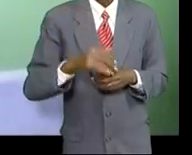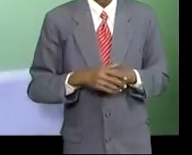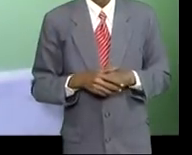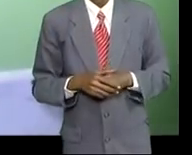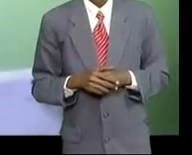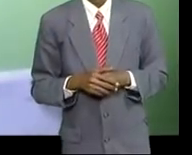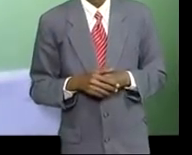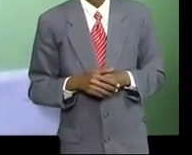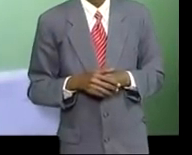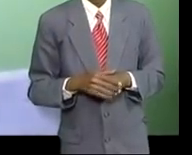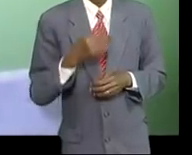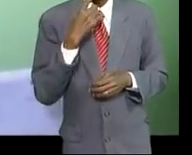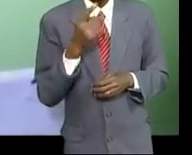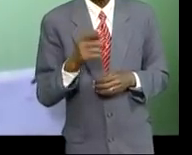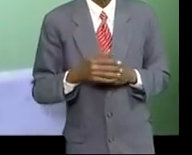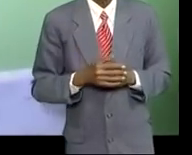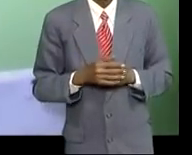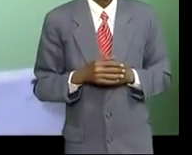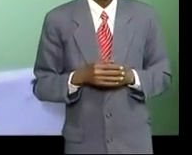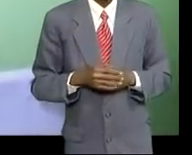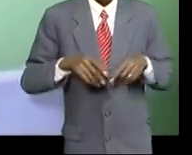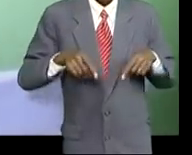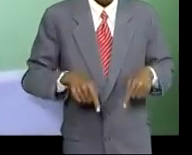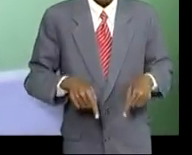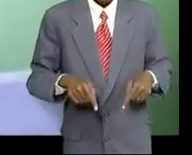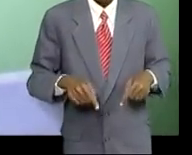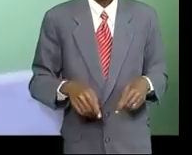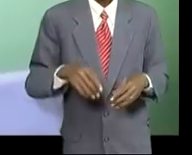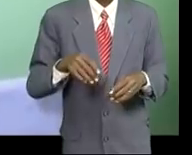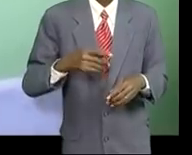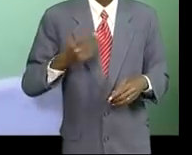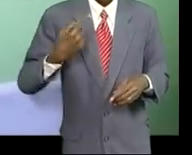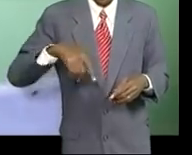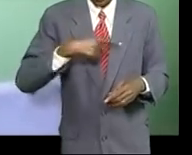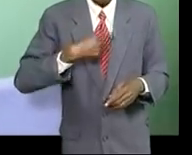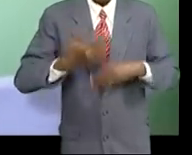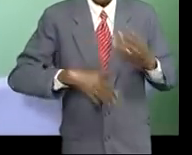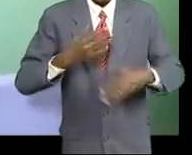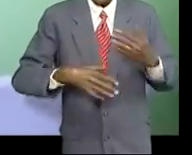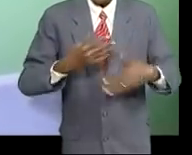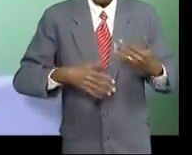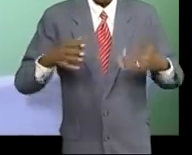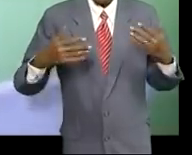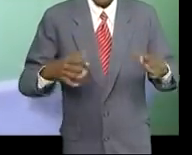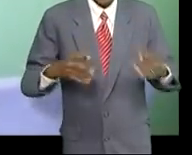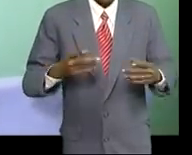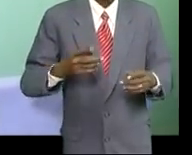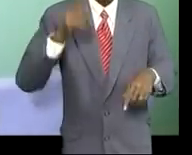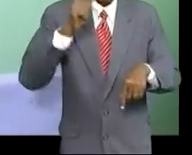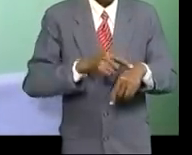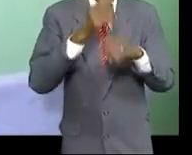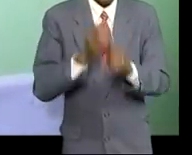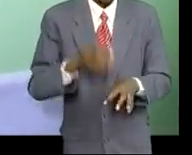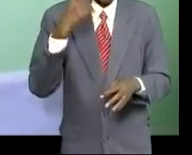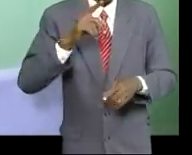du Sud-Ubangi est riche au niveau du minerai, mais maintenant, au niveau de l'exploitation, il n'y a pas encore une exploitation comme telle qui a été effectuée au niveau